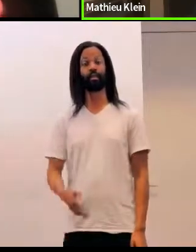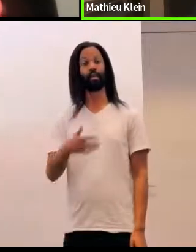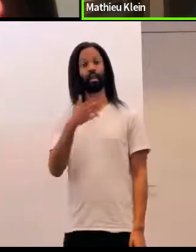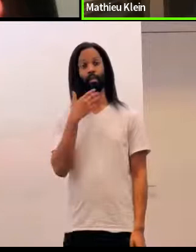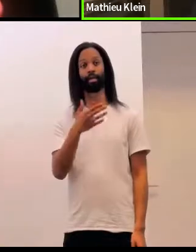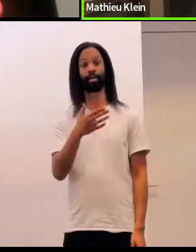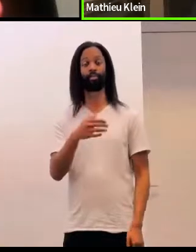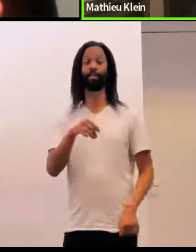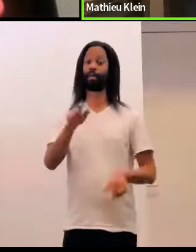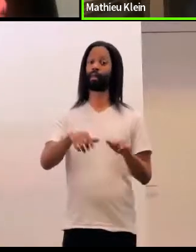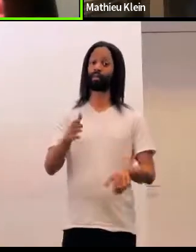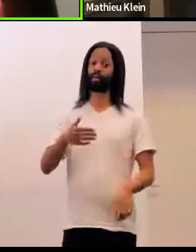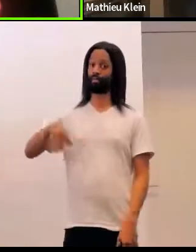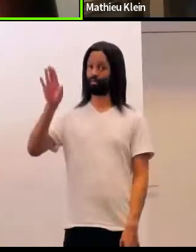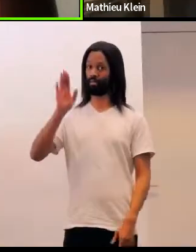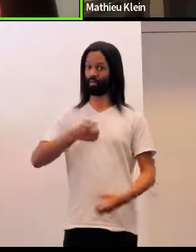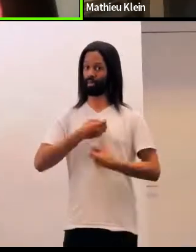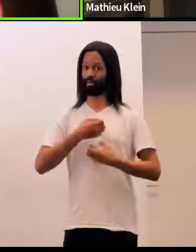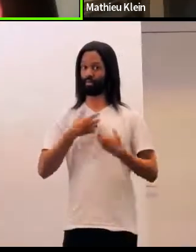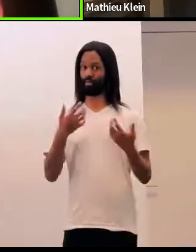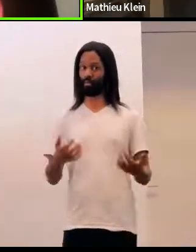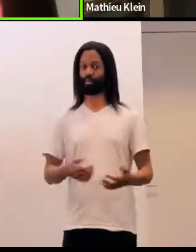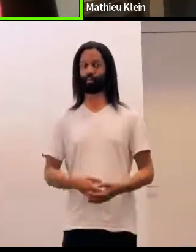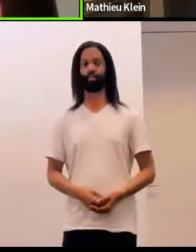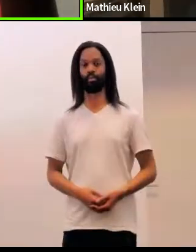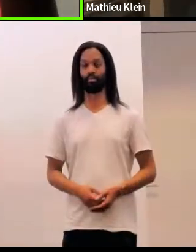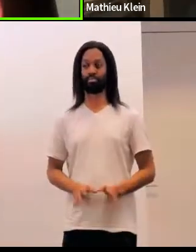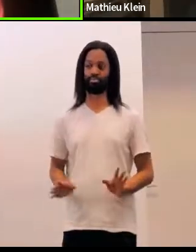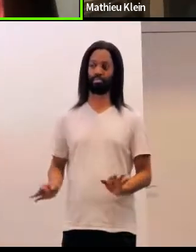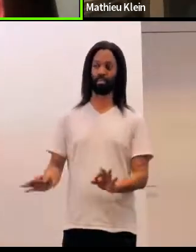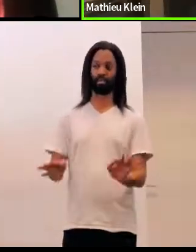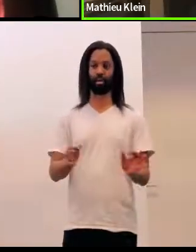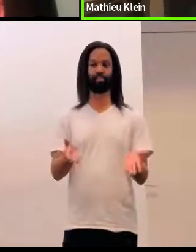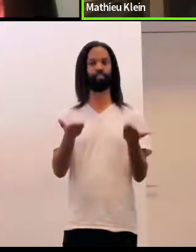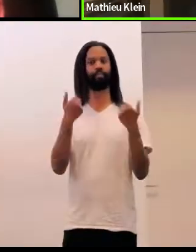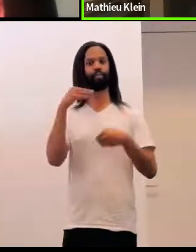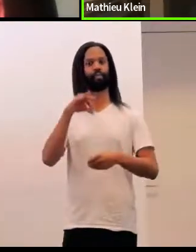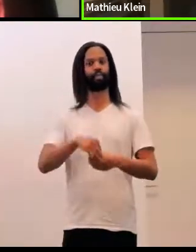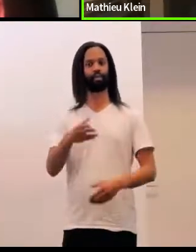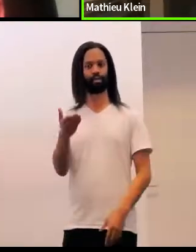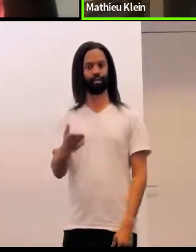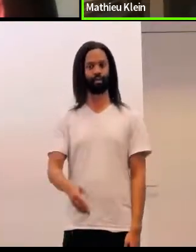a-t-il des interventions ? Je n'en vois pas. Le scrutin est ouvert.